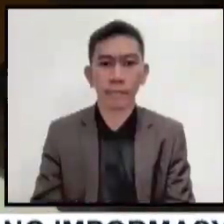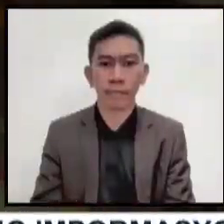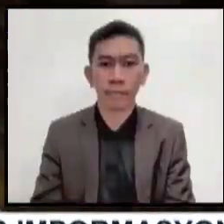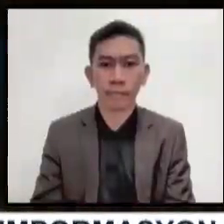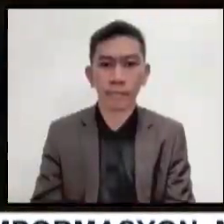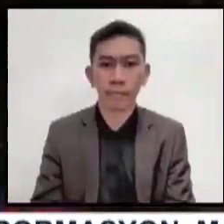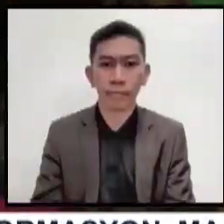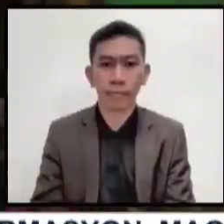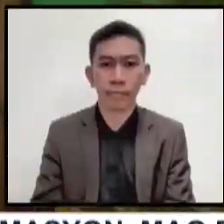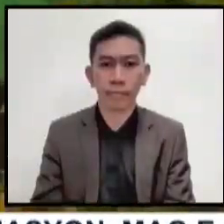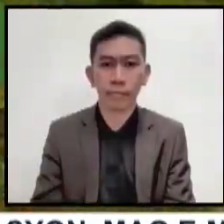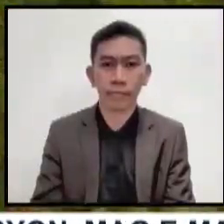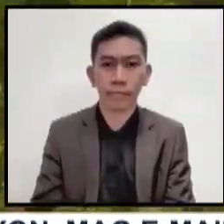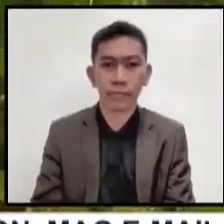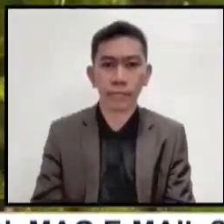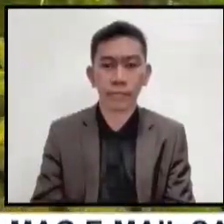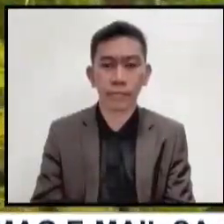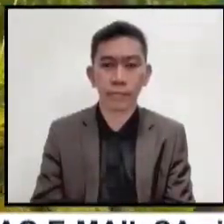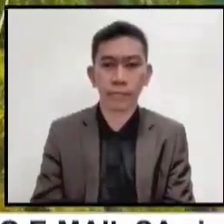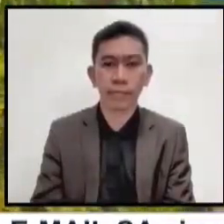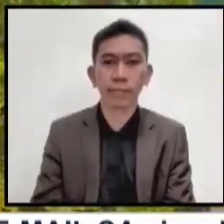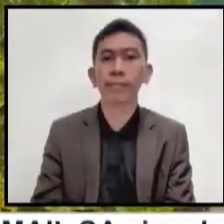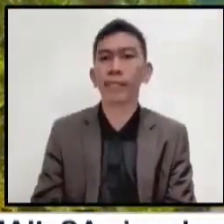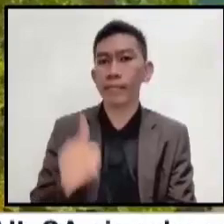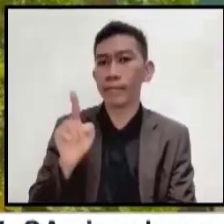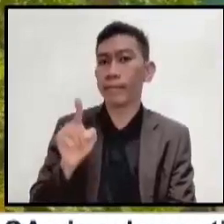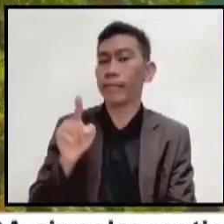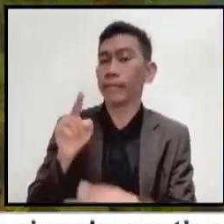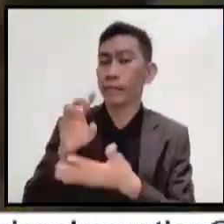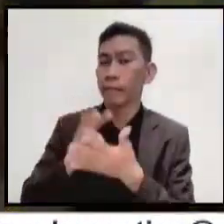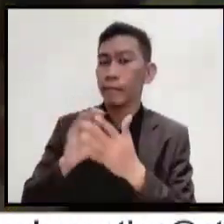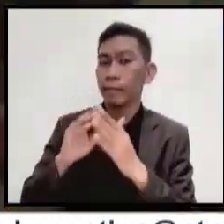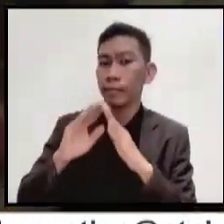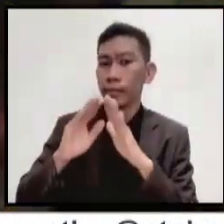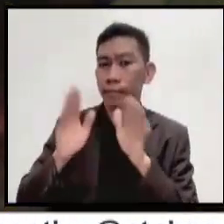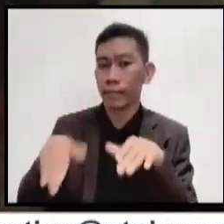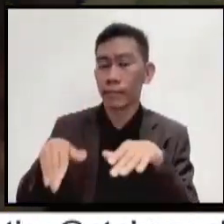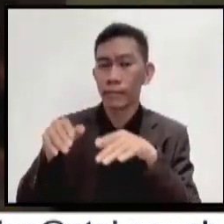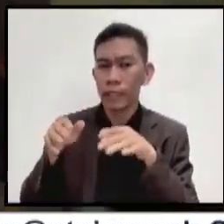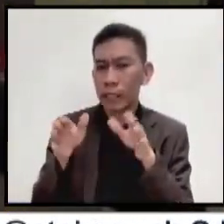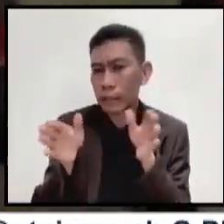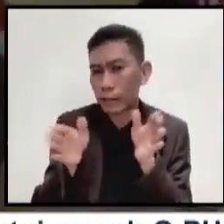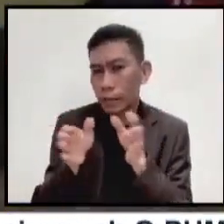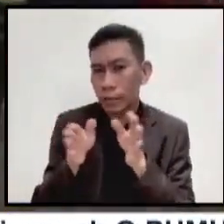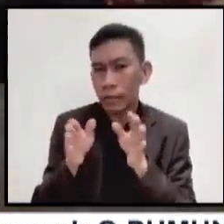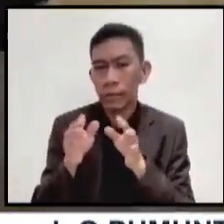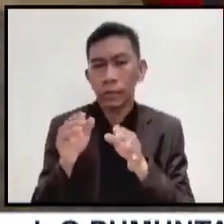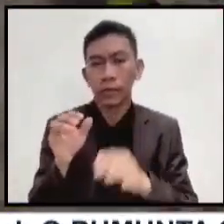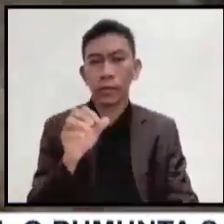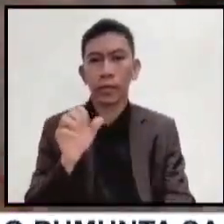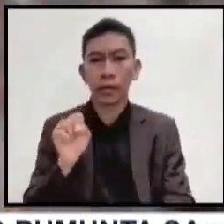Sa makipot na tahanan ito sa Silangan, San Mateo, Rizal, naninirahan ang pamilya Willie.